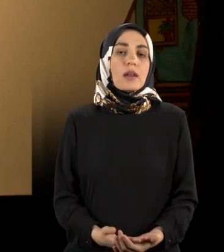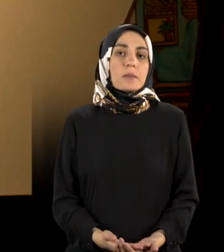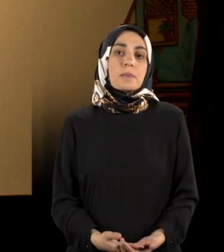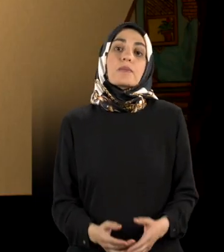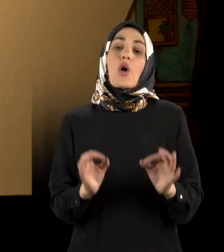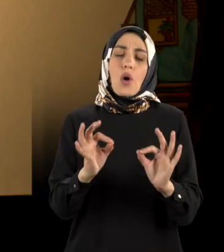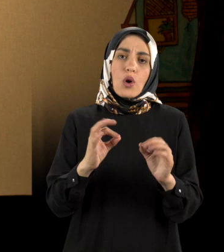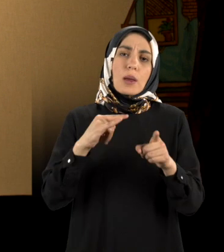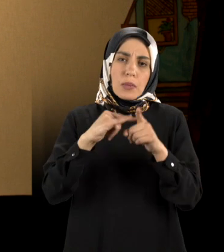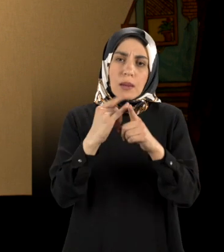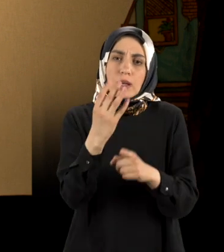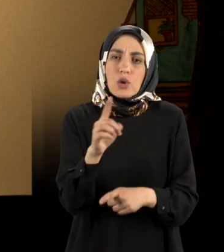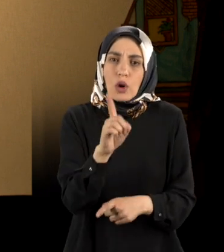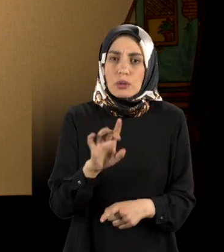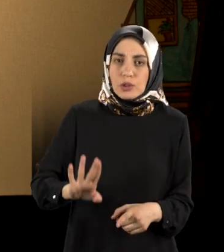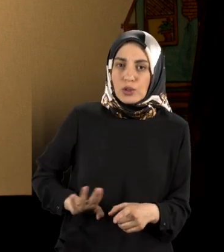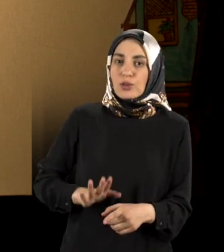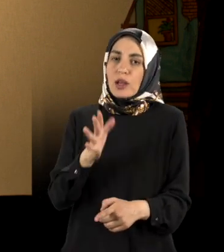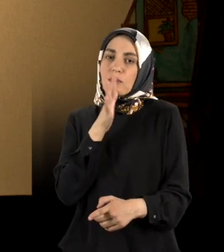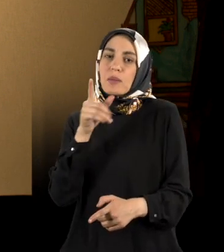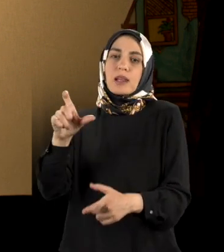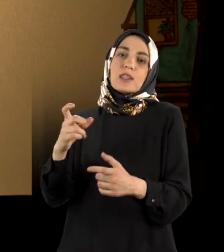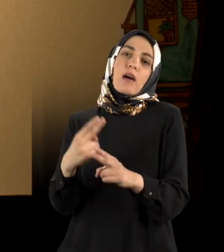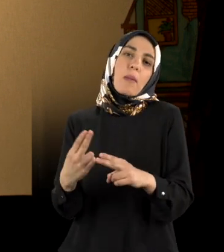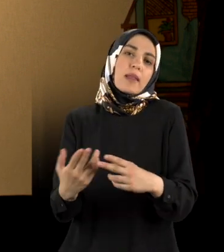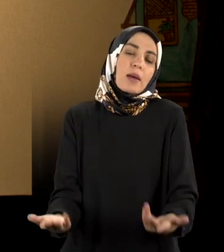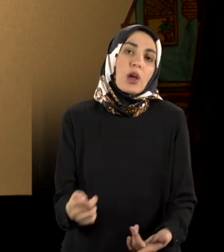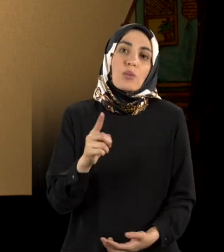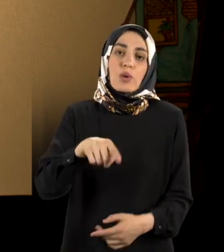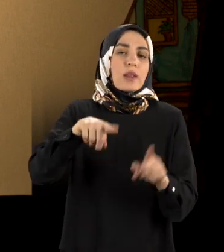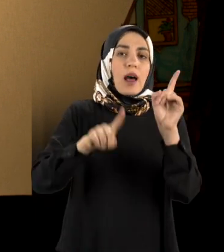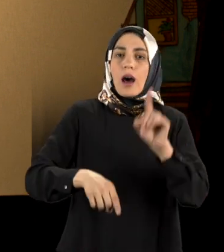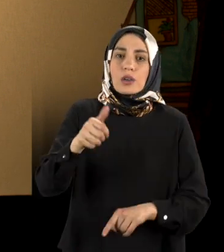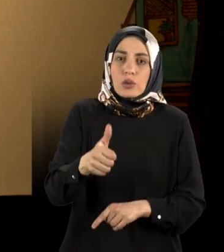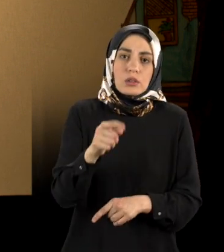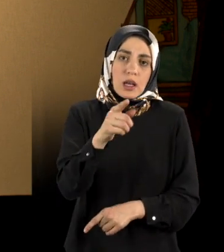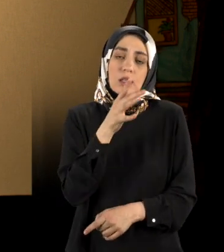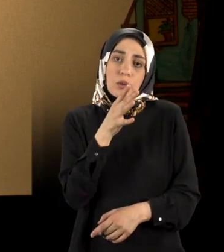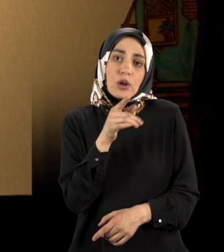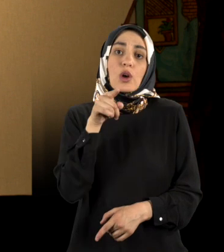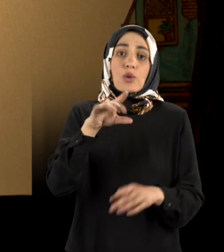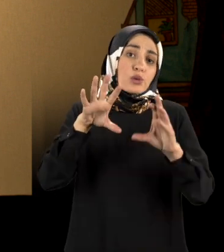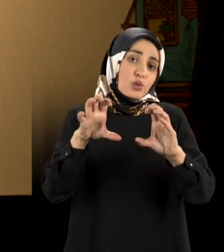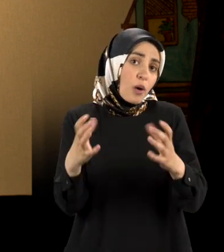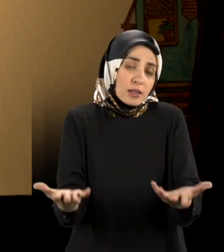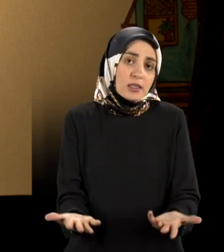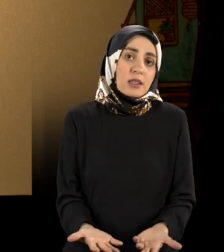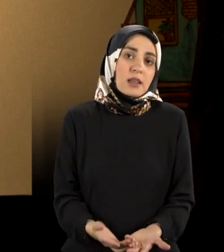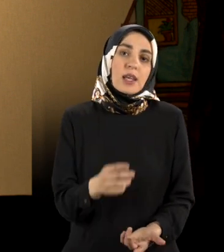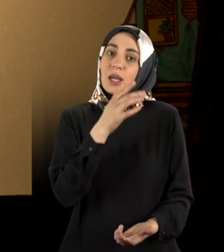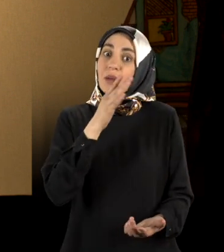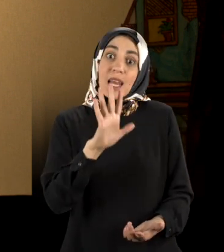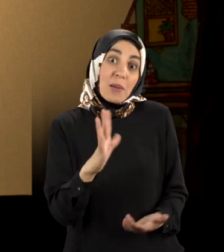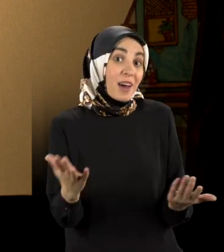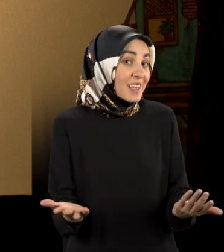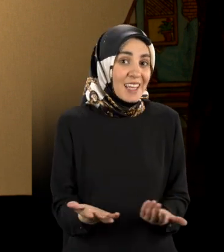Ooo Efendim öyle bilmece olur mu çocuklar bilebilir cevabını hemen bugün hangi gün olacak sen de biliyorsun ki Bugün